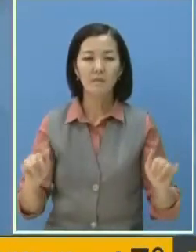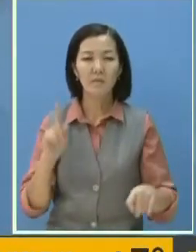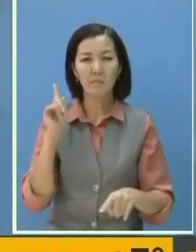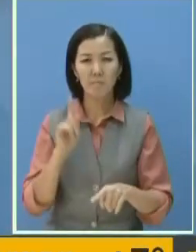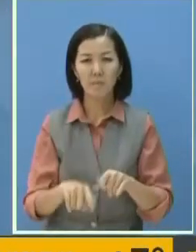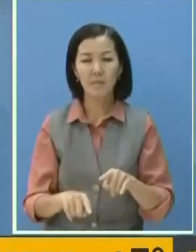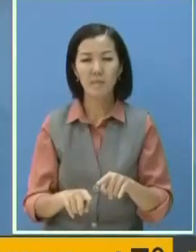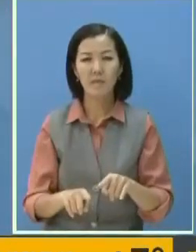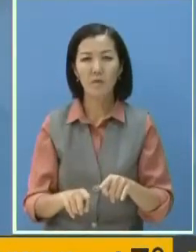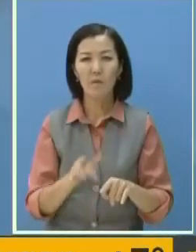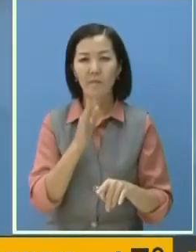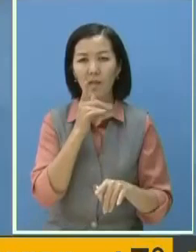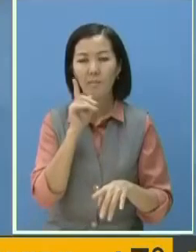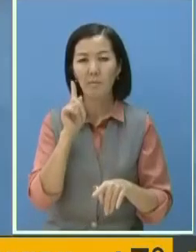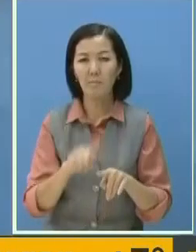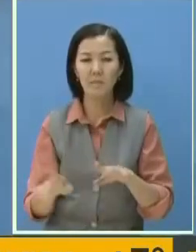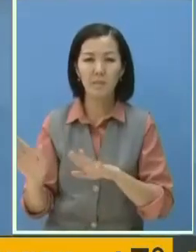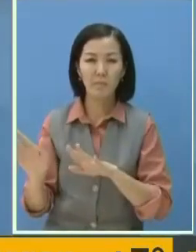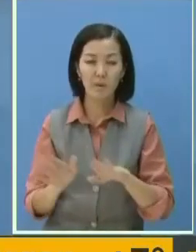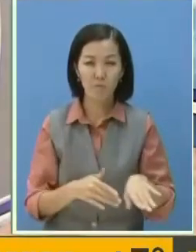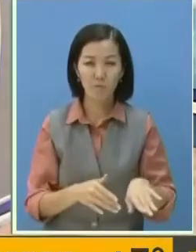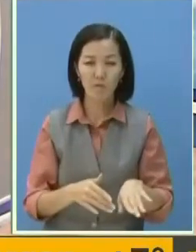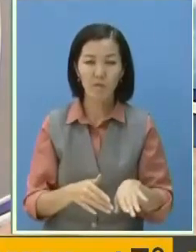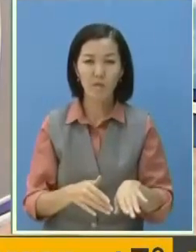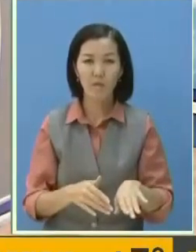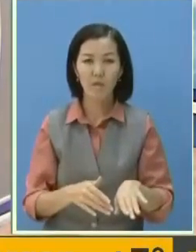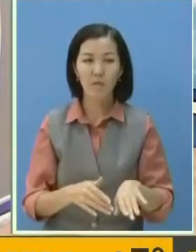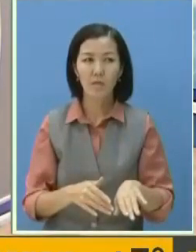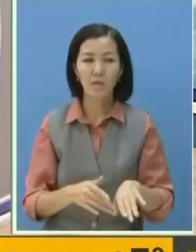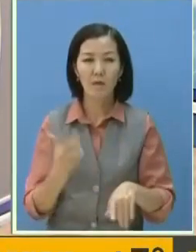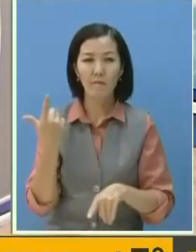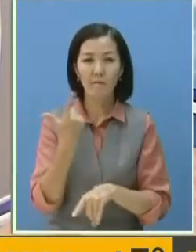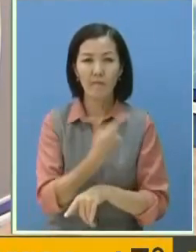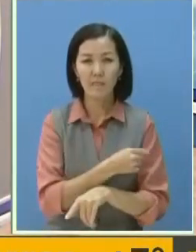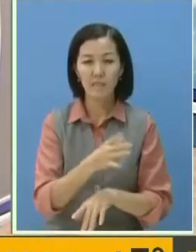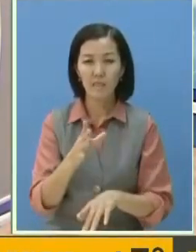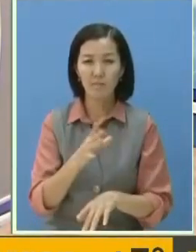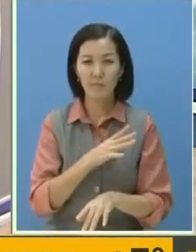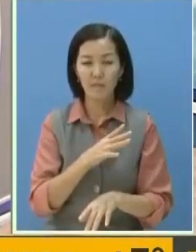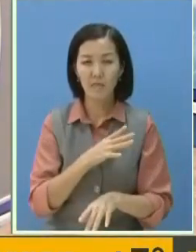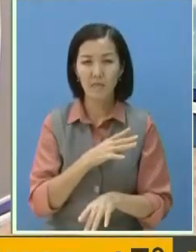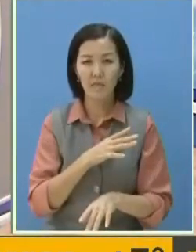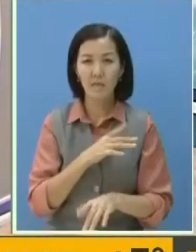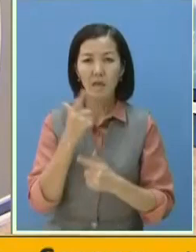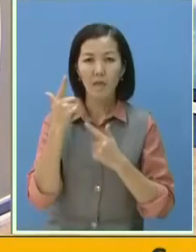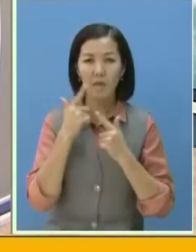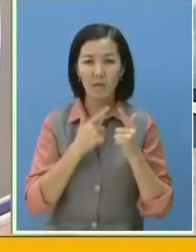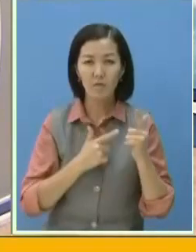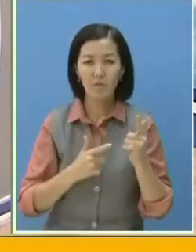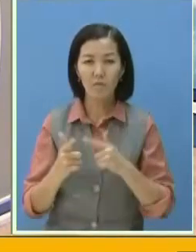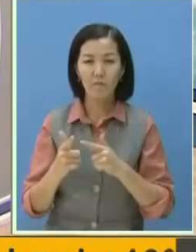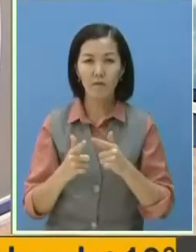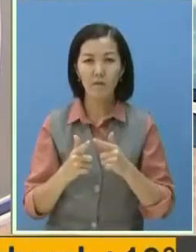Тем более, что это, в общем-то, элементы этой вакцины были уже готовы в ходе